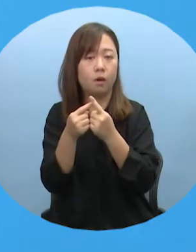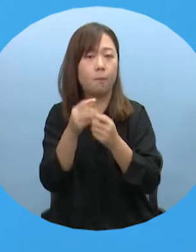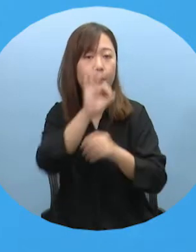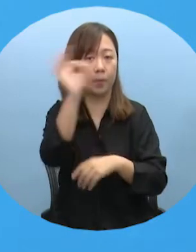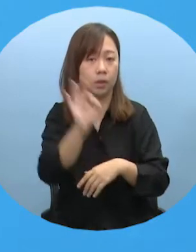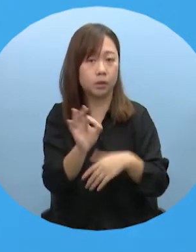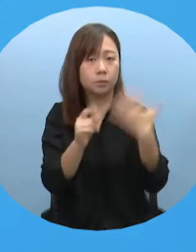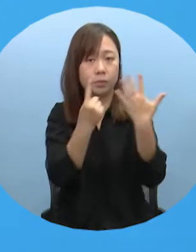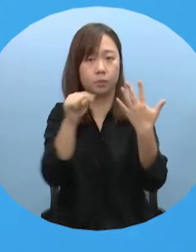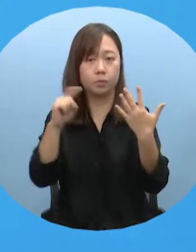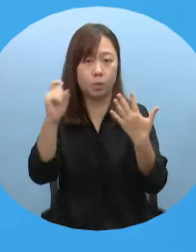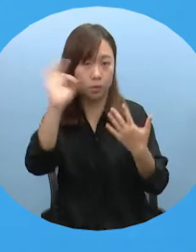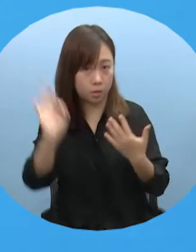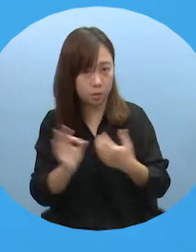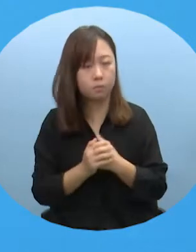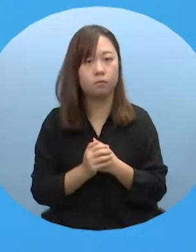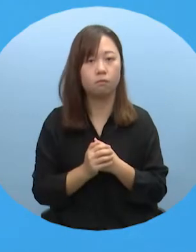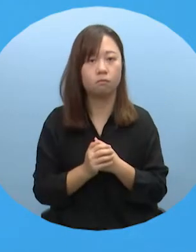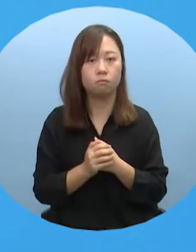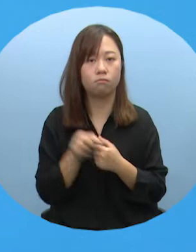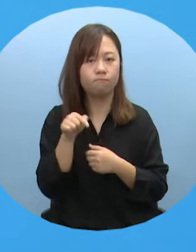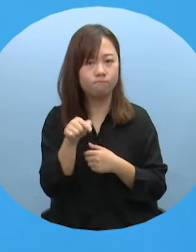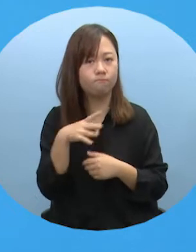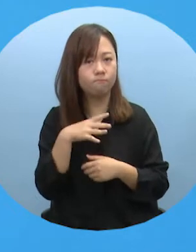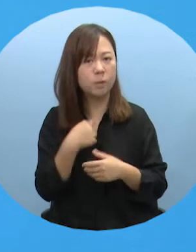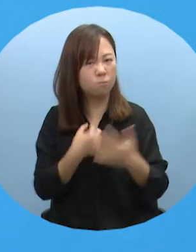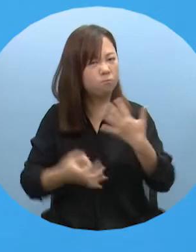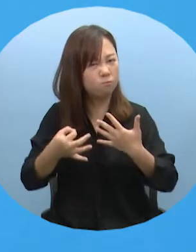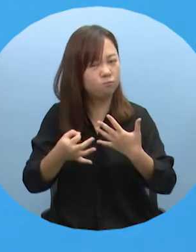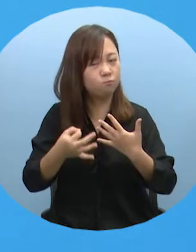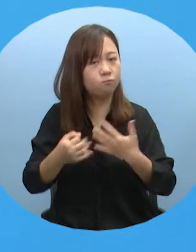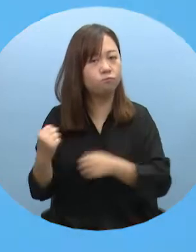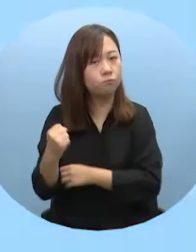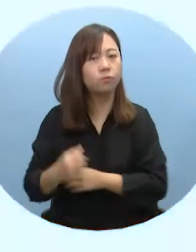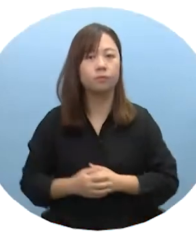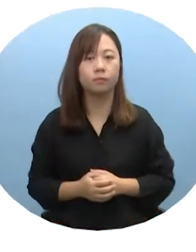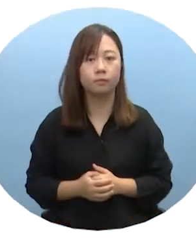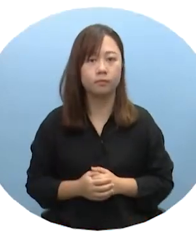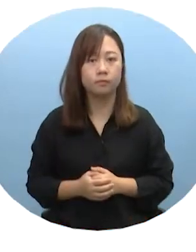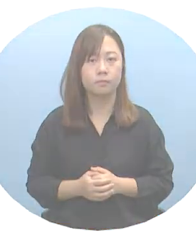例咧係51.9%。呢個情況仍然係需要改善嘅。